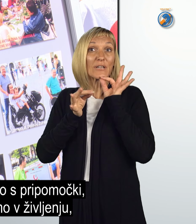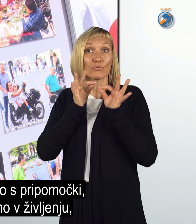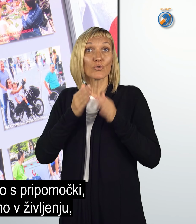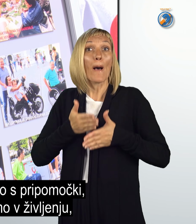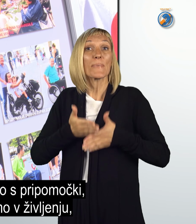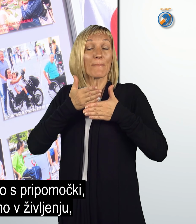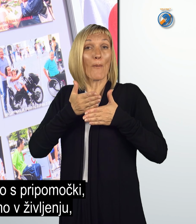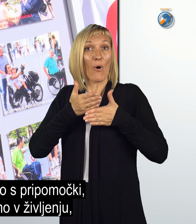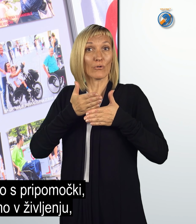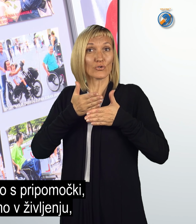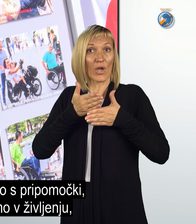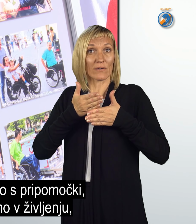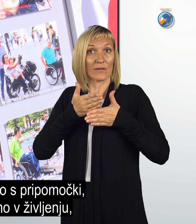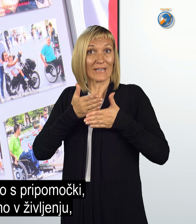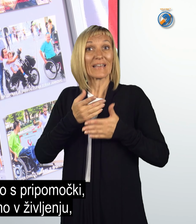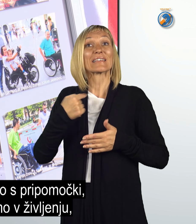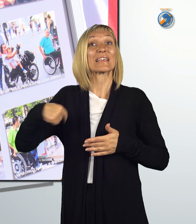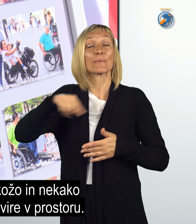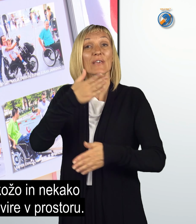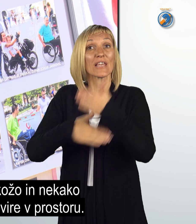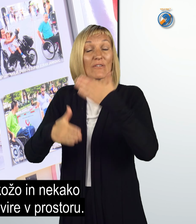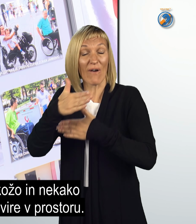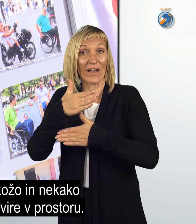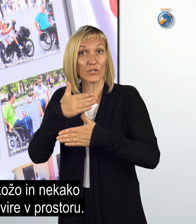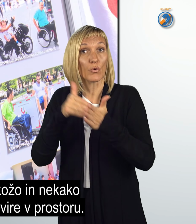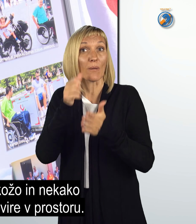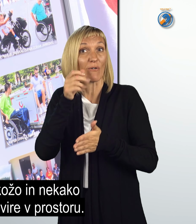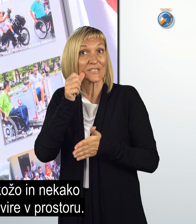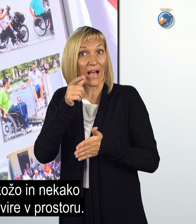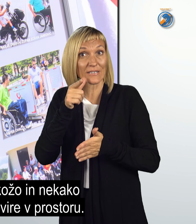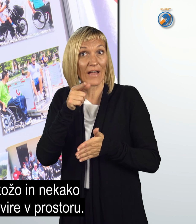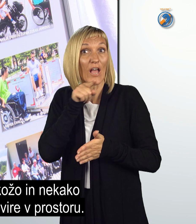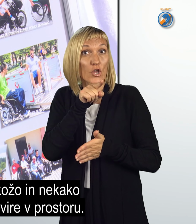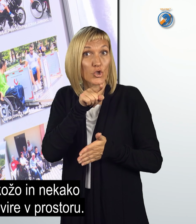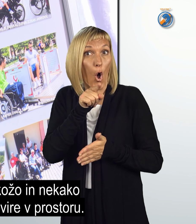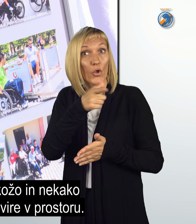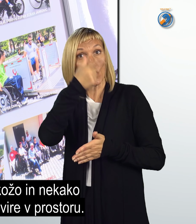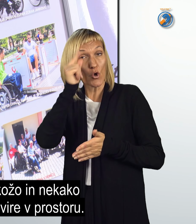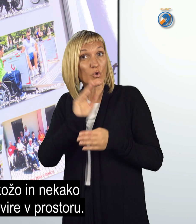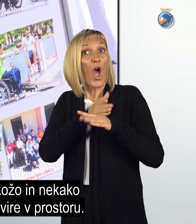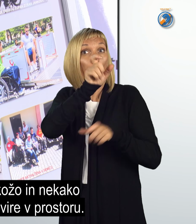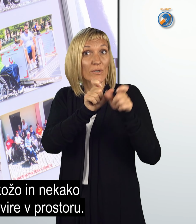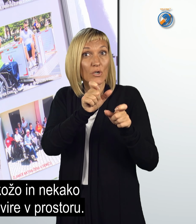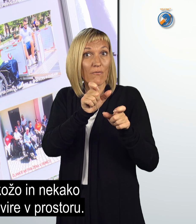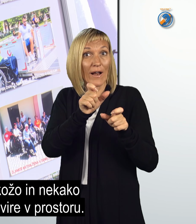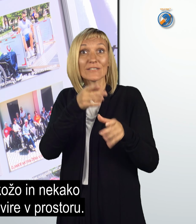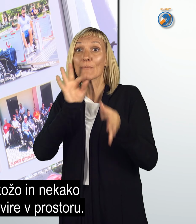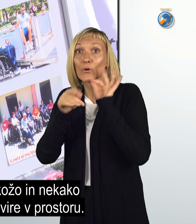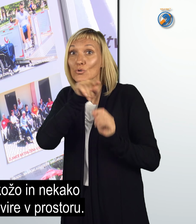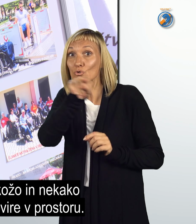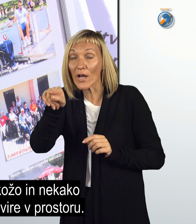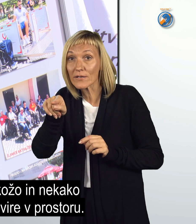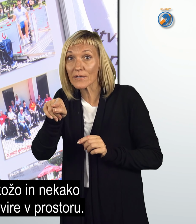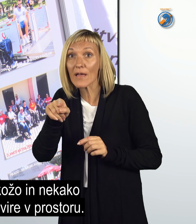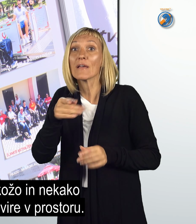uporabljamo pri življenju, postaviti v našo kožo in nekako ozavestiti vse